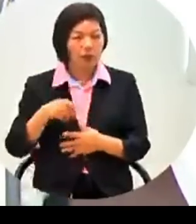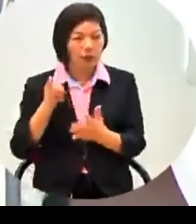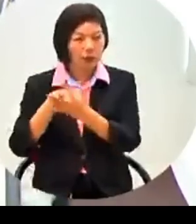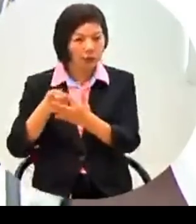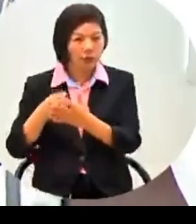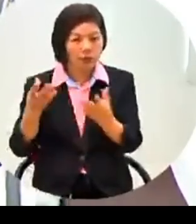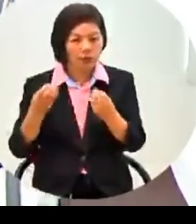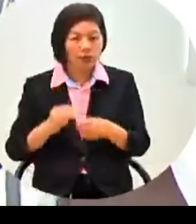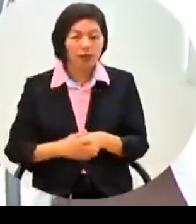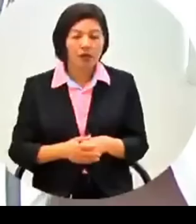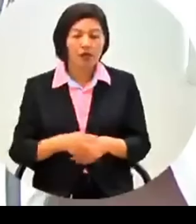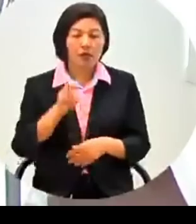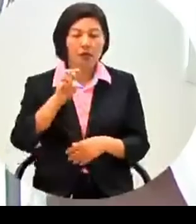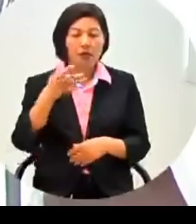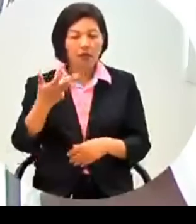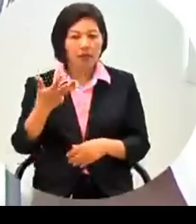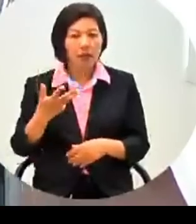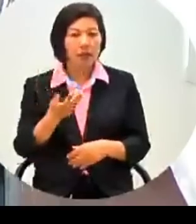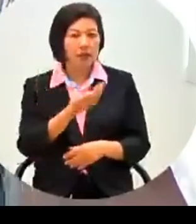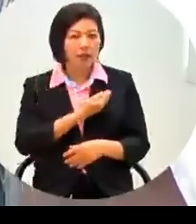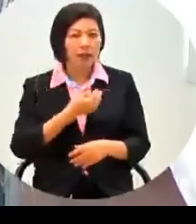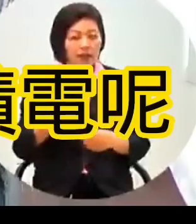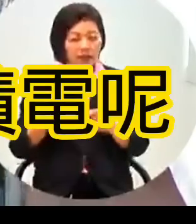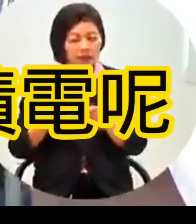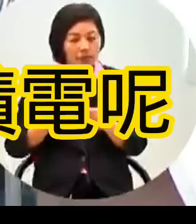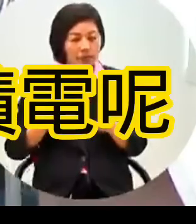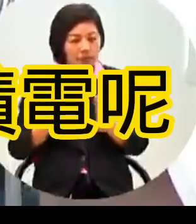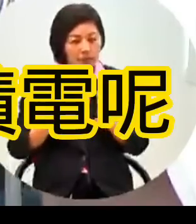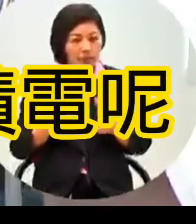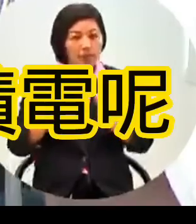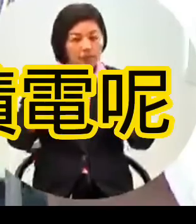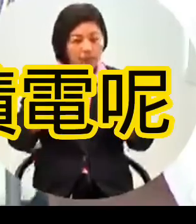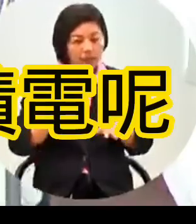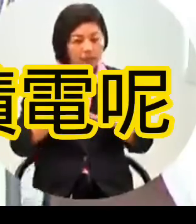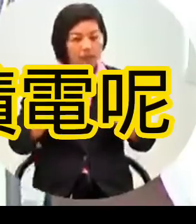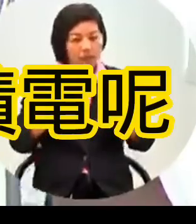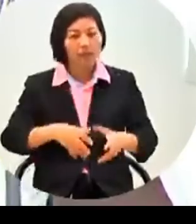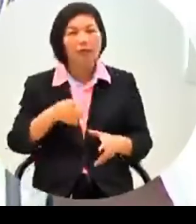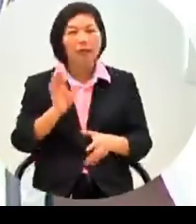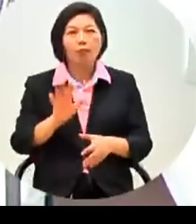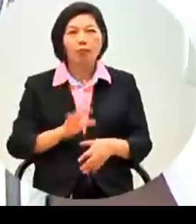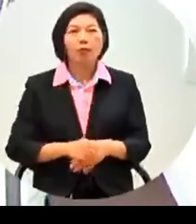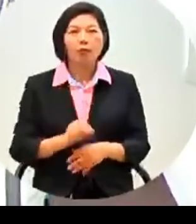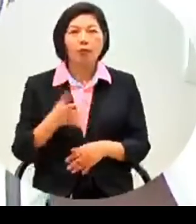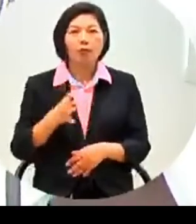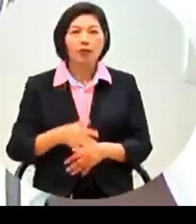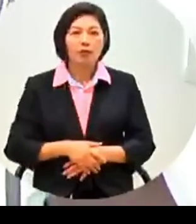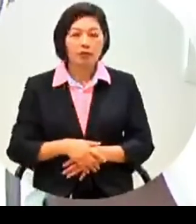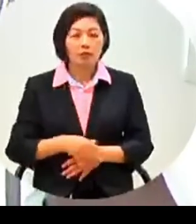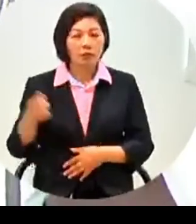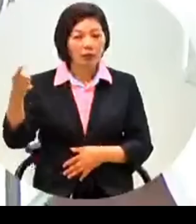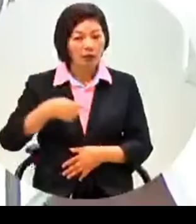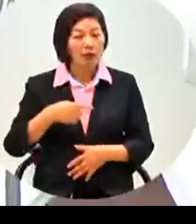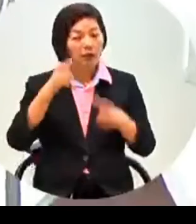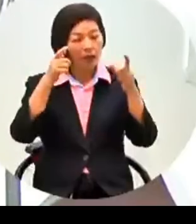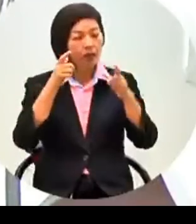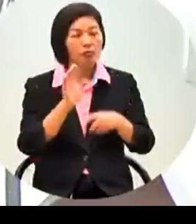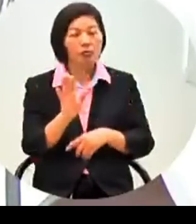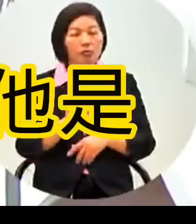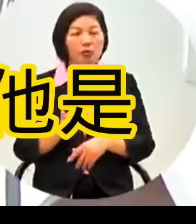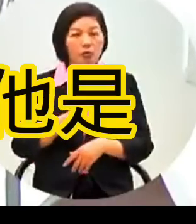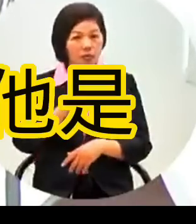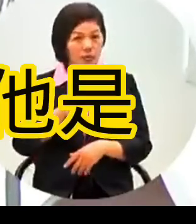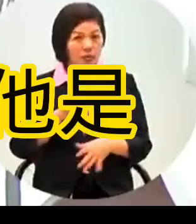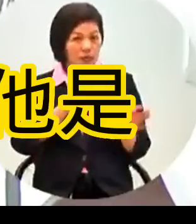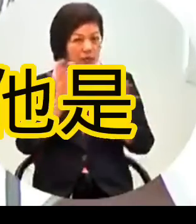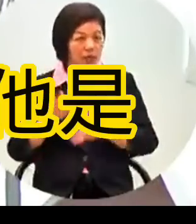定的28奈米厂现在不设了？你到底知不知道为什么台积电的28奈米不来高雄？你知道还是不知道？